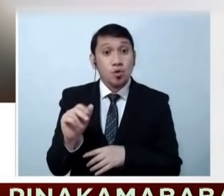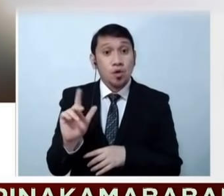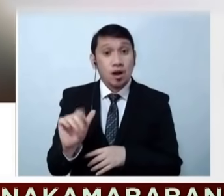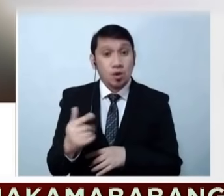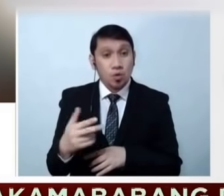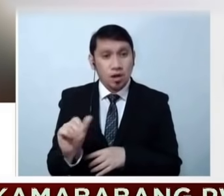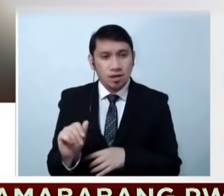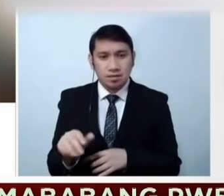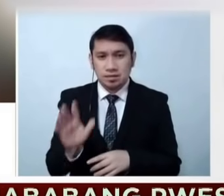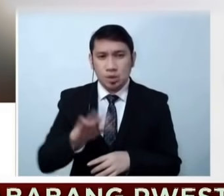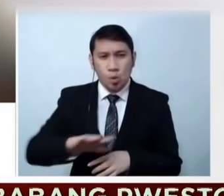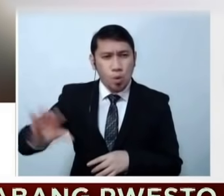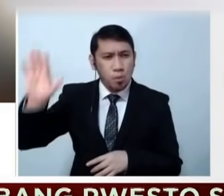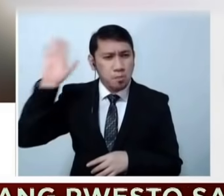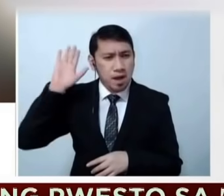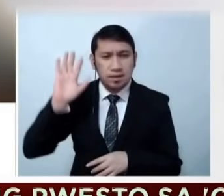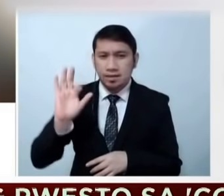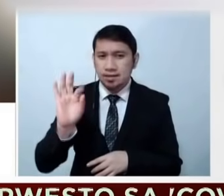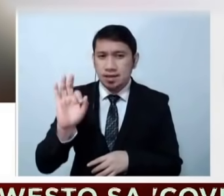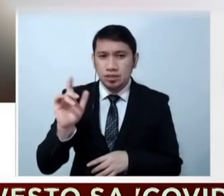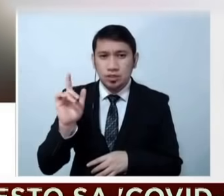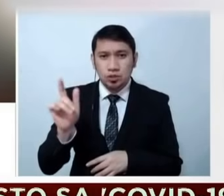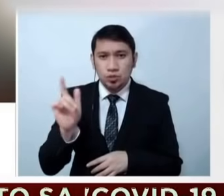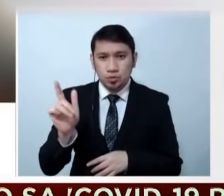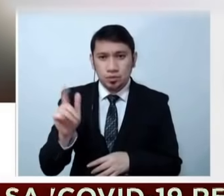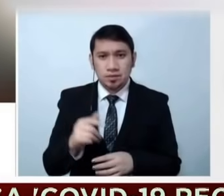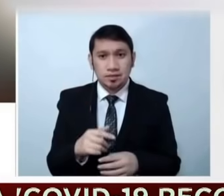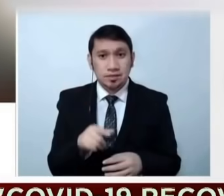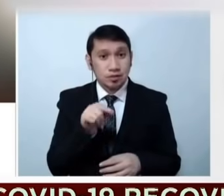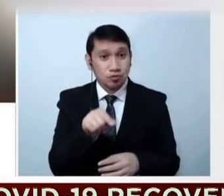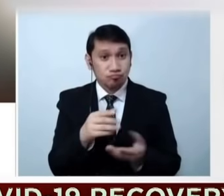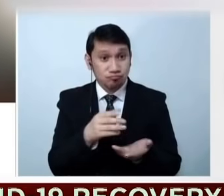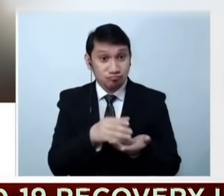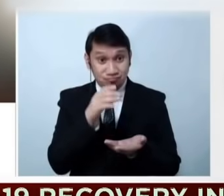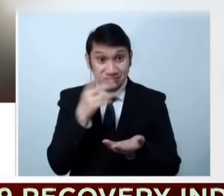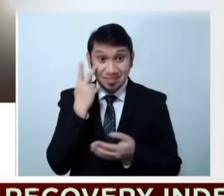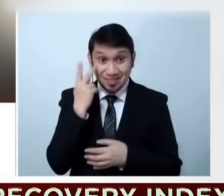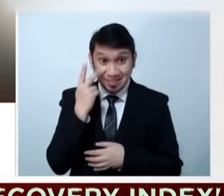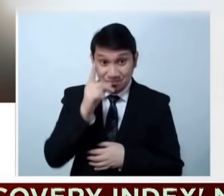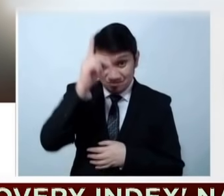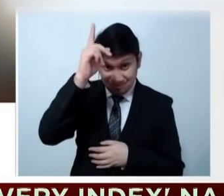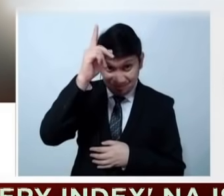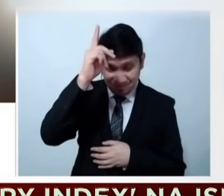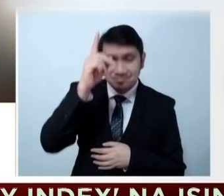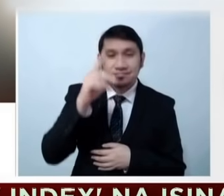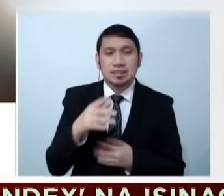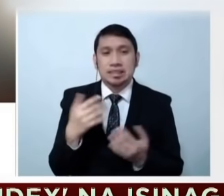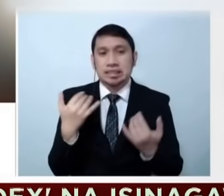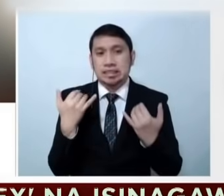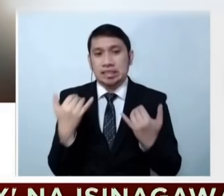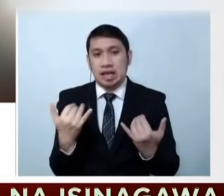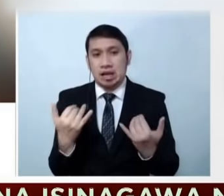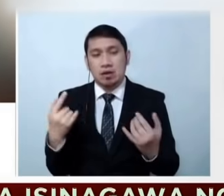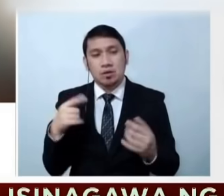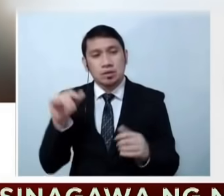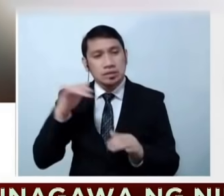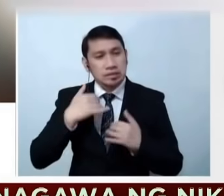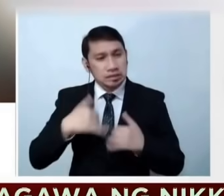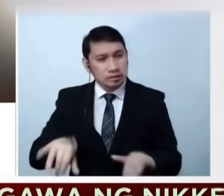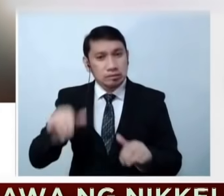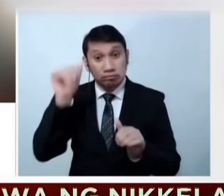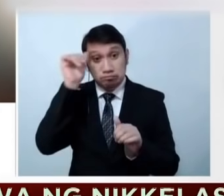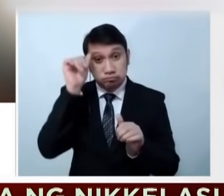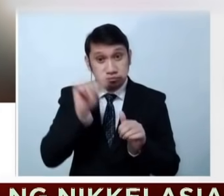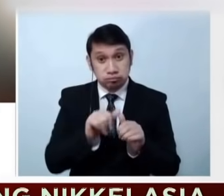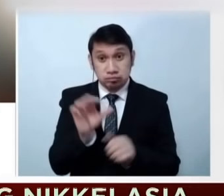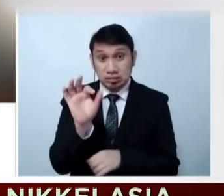mula pa 1920s ang tsokolate Batirol mix ni Apong Toyang. Hanggang ngayon, malinaw pa sa alaala ng